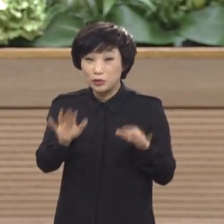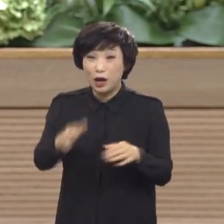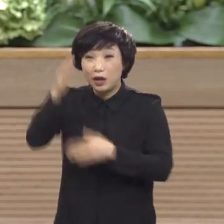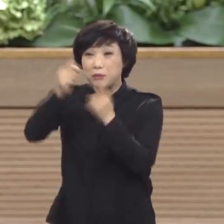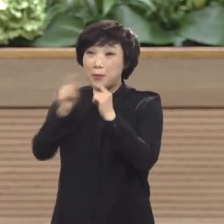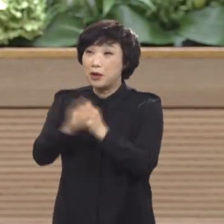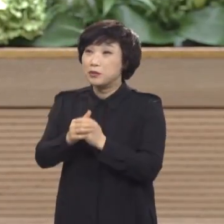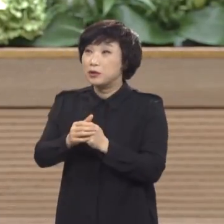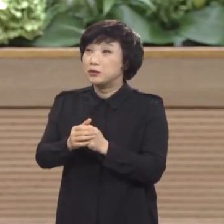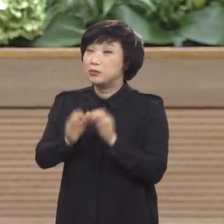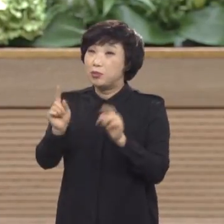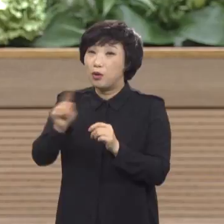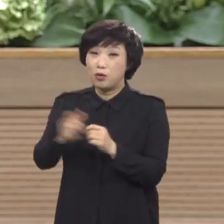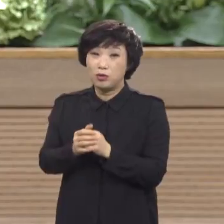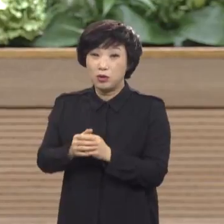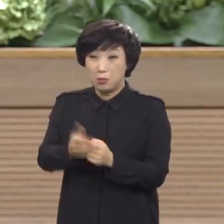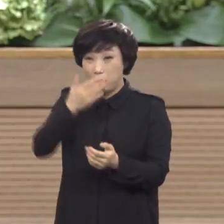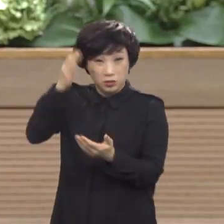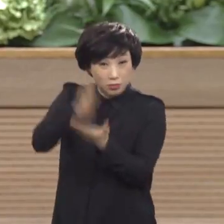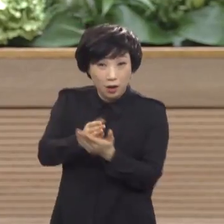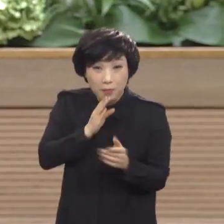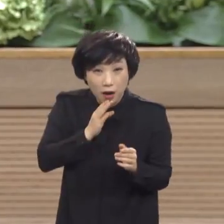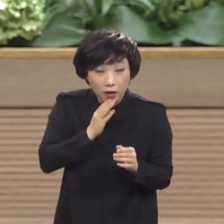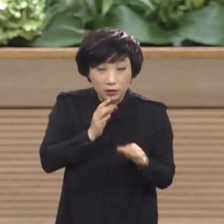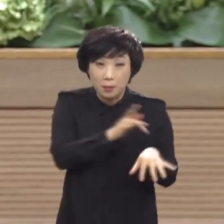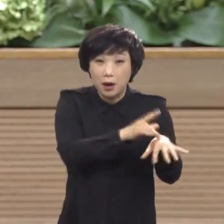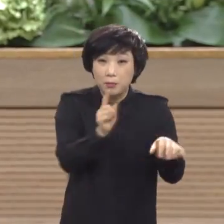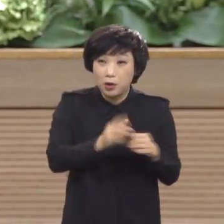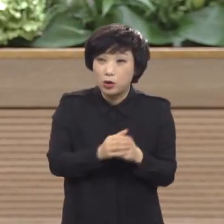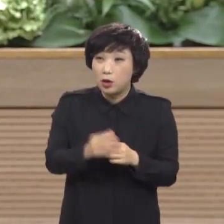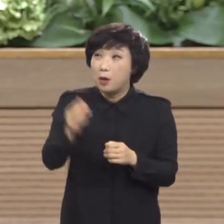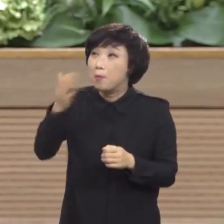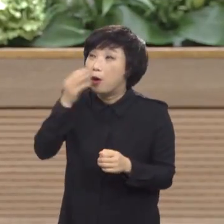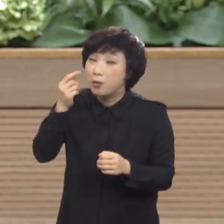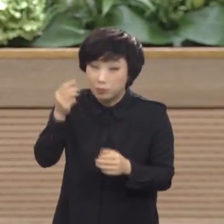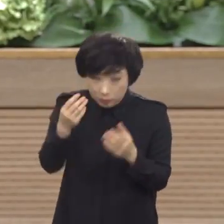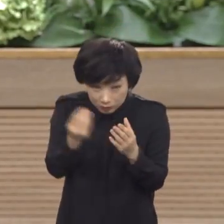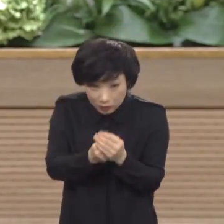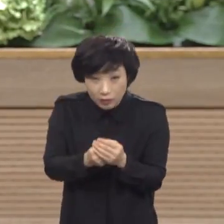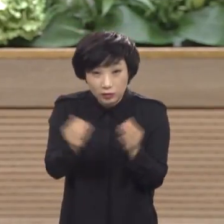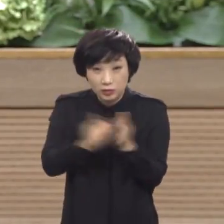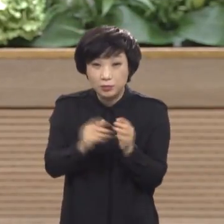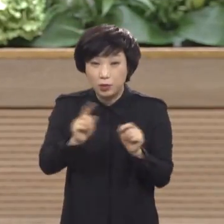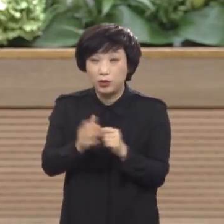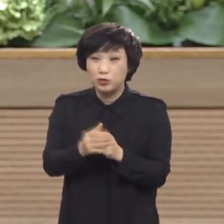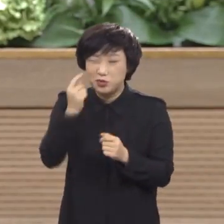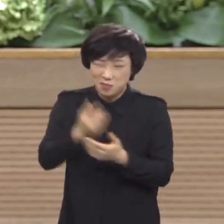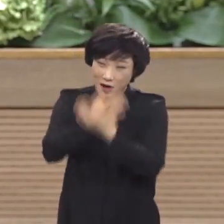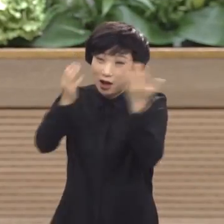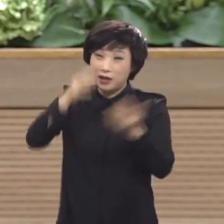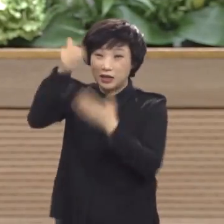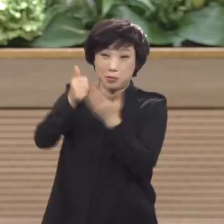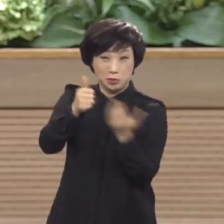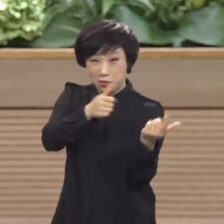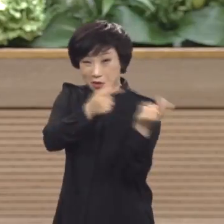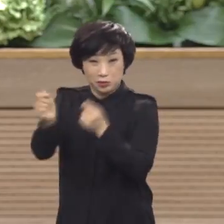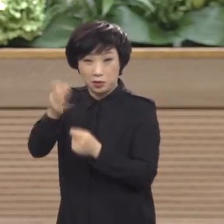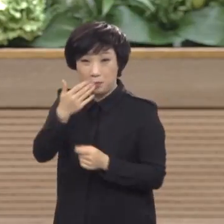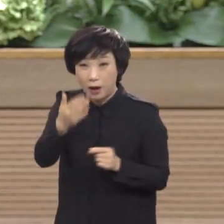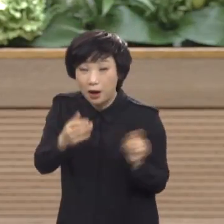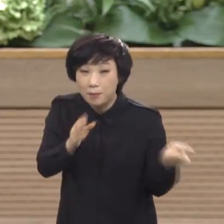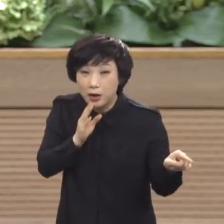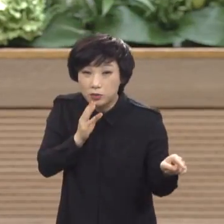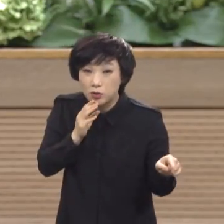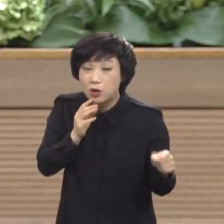먹으면 눈이 밝아지고 하나님처럼 되고 선악을 안다고 거짓말을 왜 해서 죽이느냐?